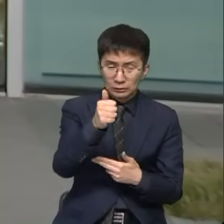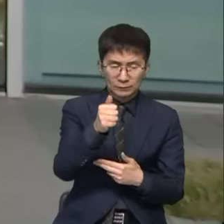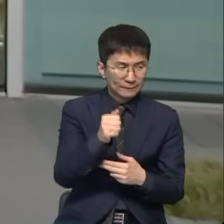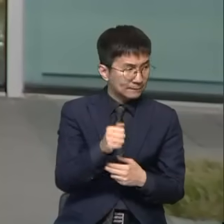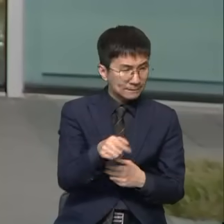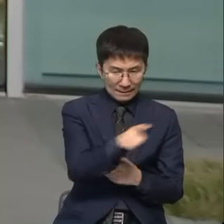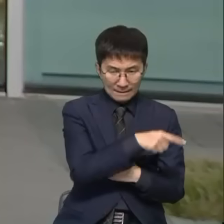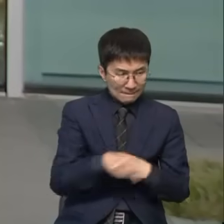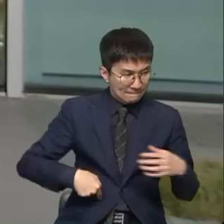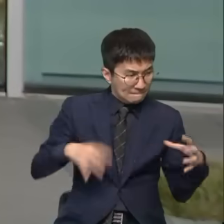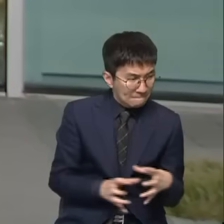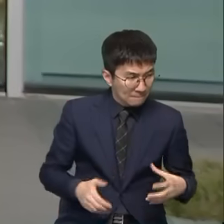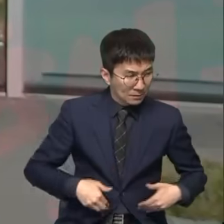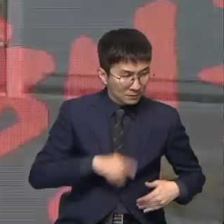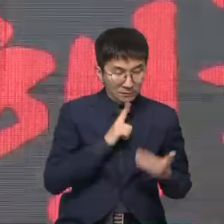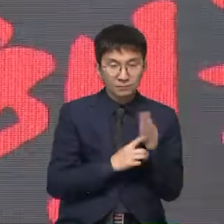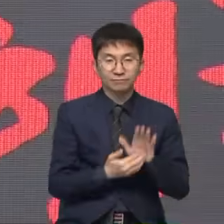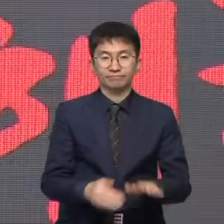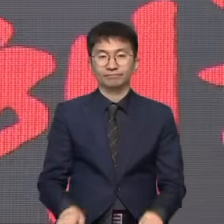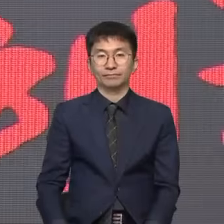때문입니다.